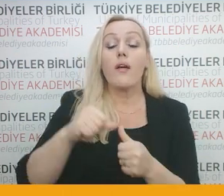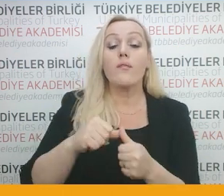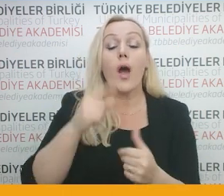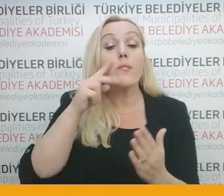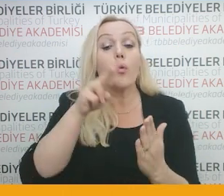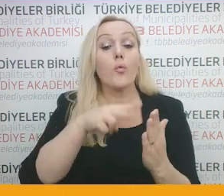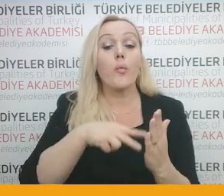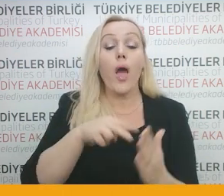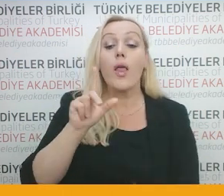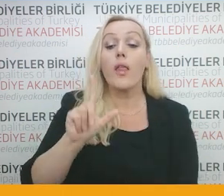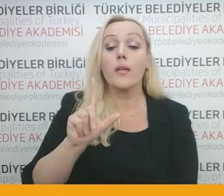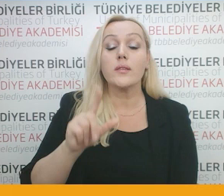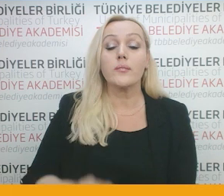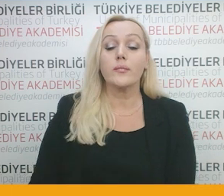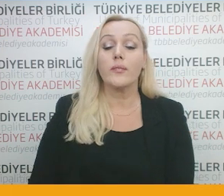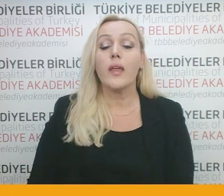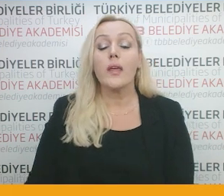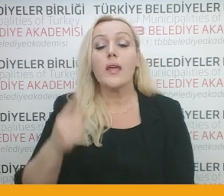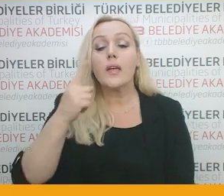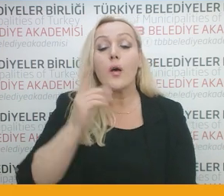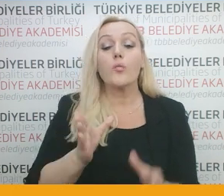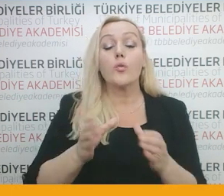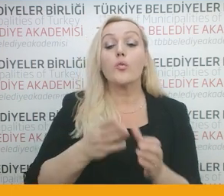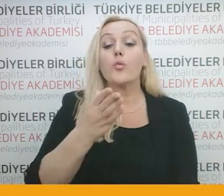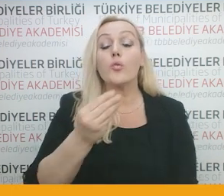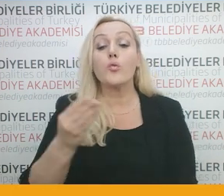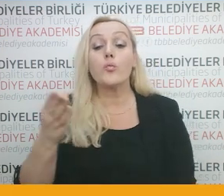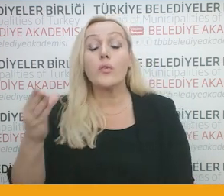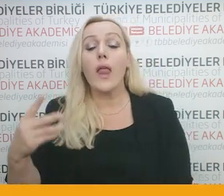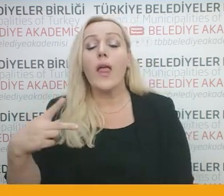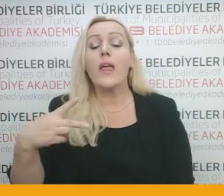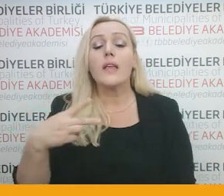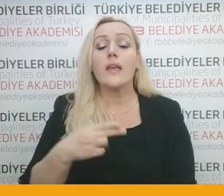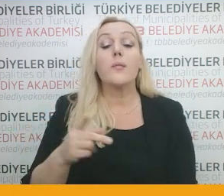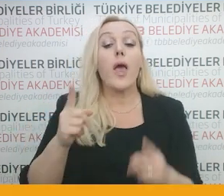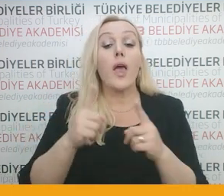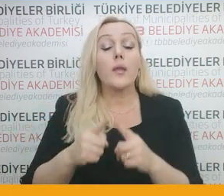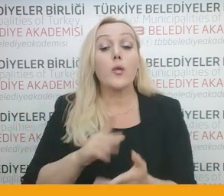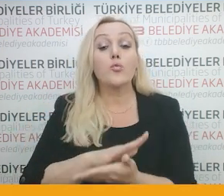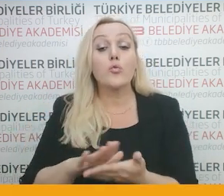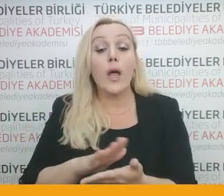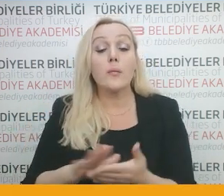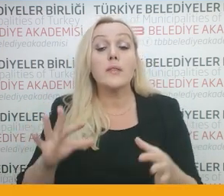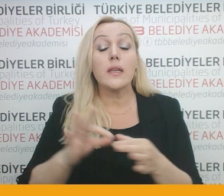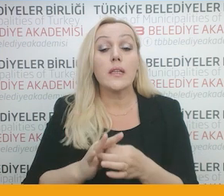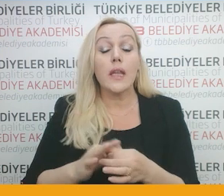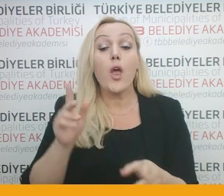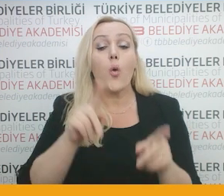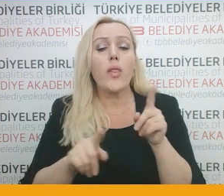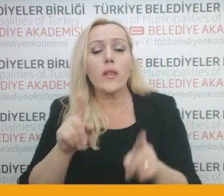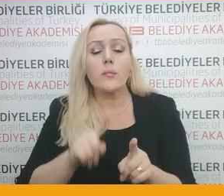gerekiyor. Kamu idarelerinin kesin hesaplarının düzenlenmesi ilişkin usul ve esaslar hakkında yönetmelik. Biraz önce ne